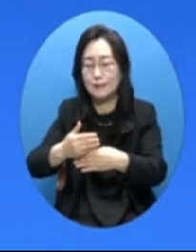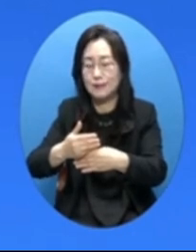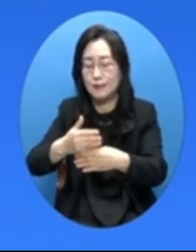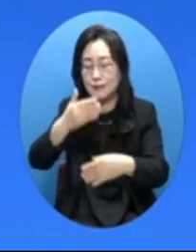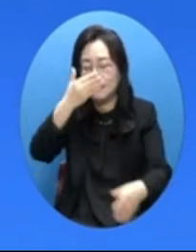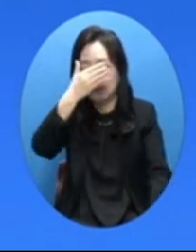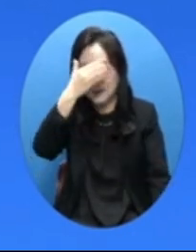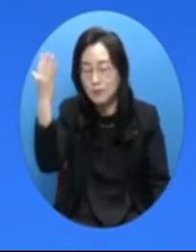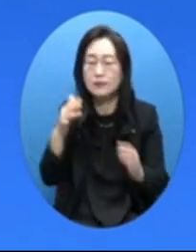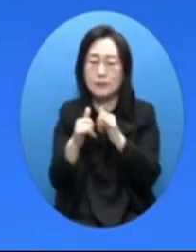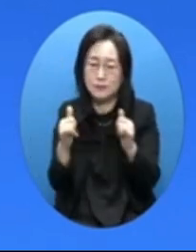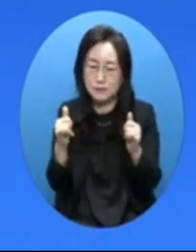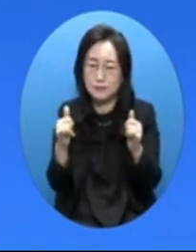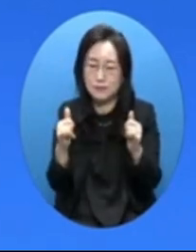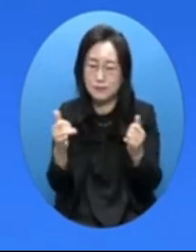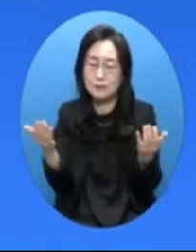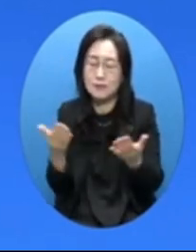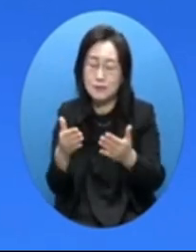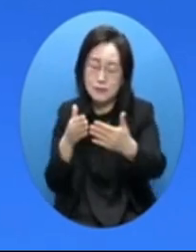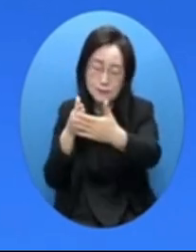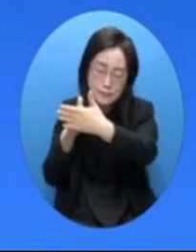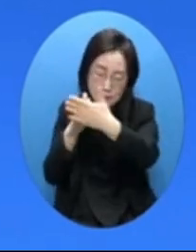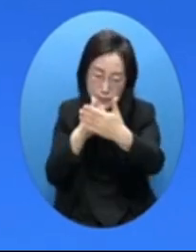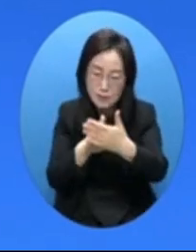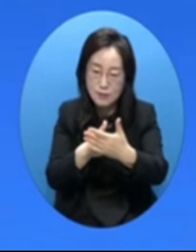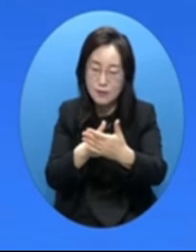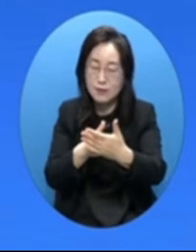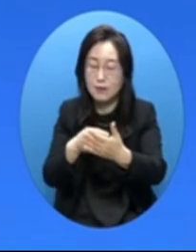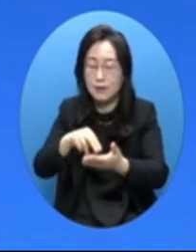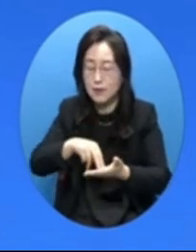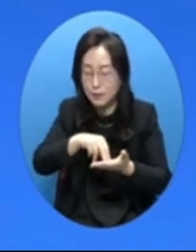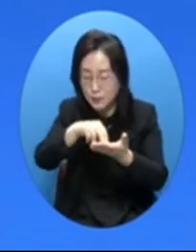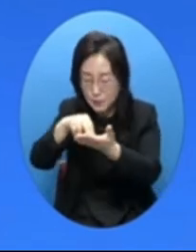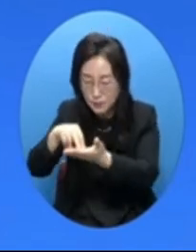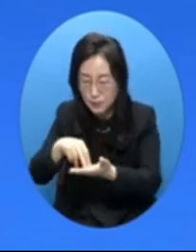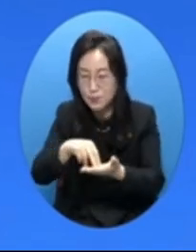젊은이들은 일자리가 없어서 방황하고